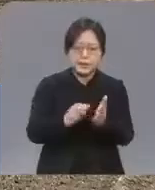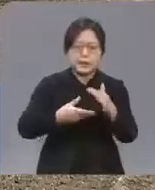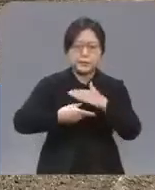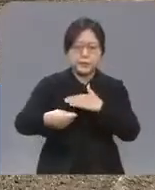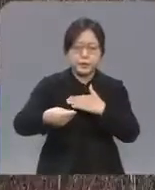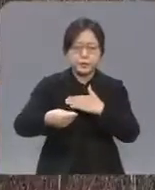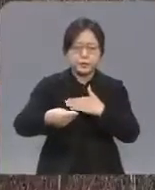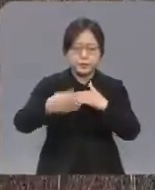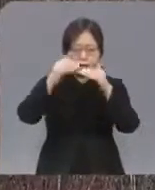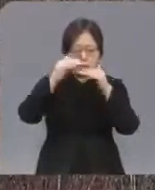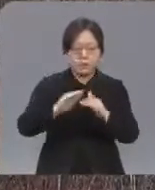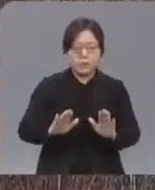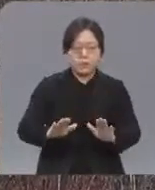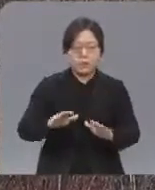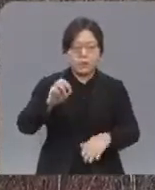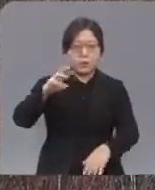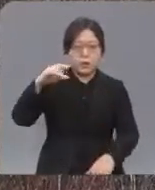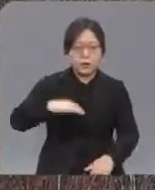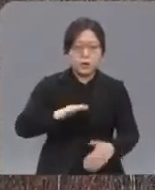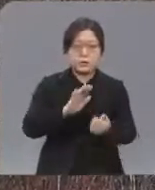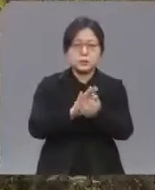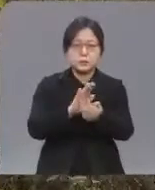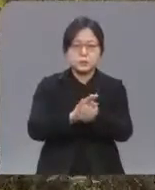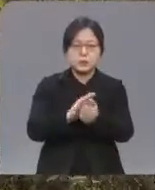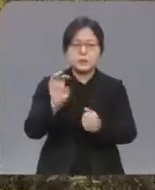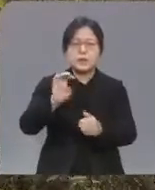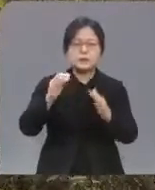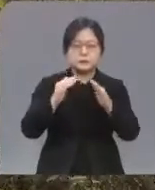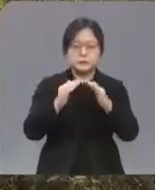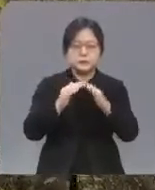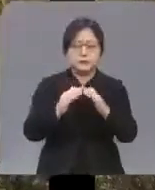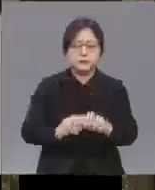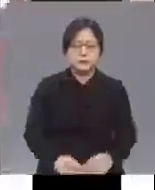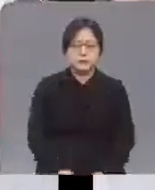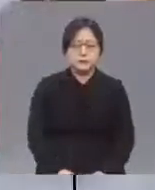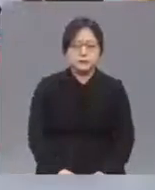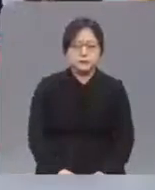대출해주는 내용으로 올해 광양 지역 지원 규모는 40채입니다.